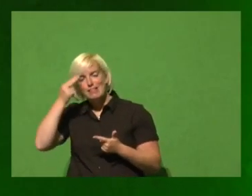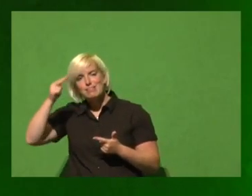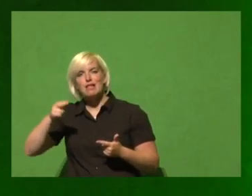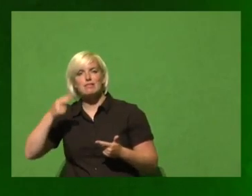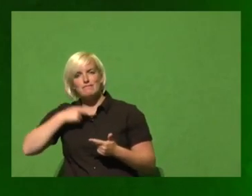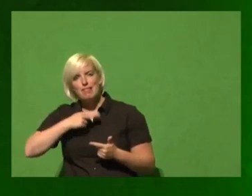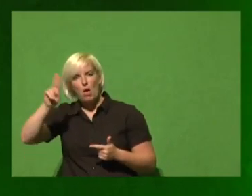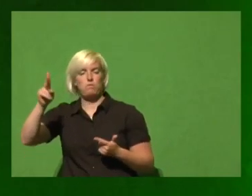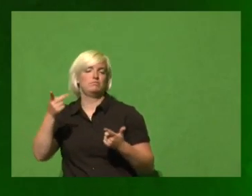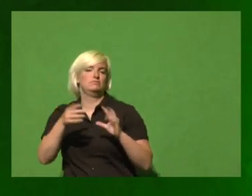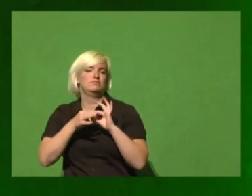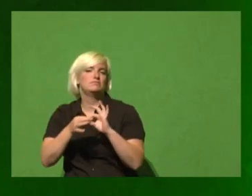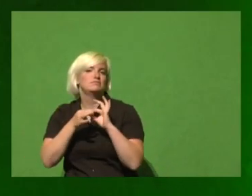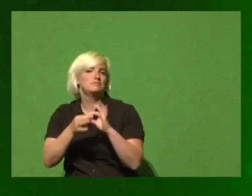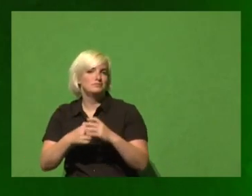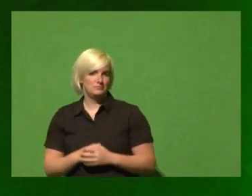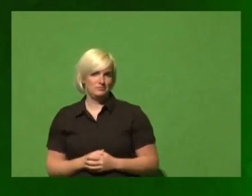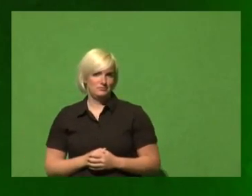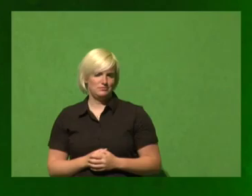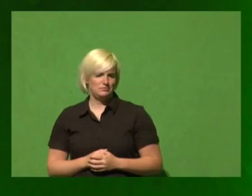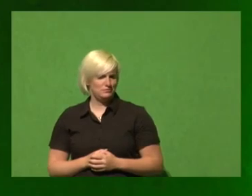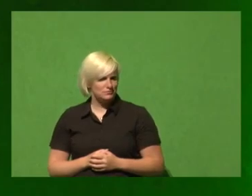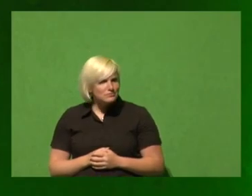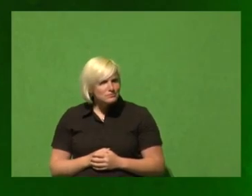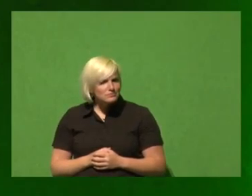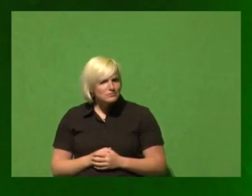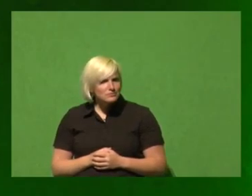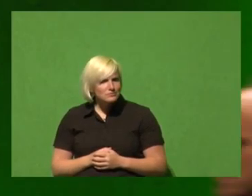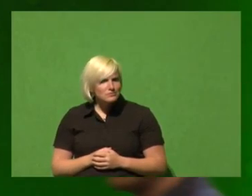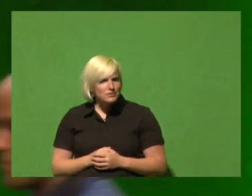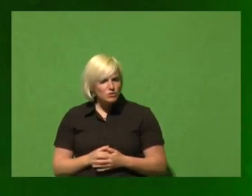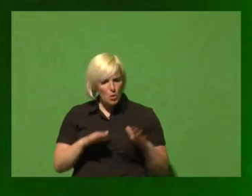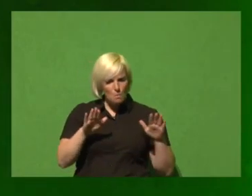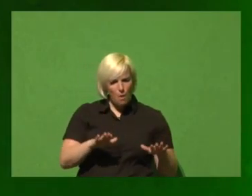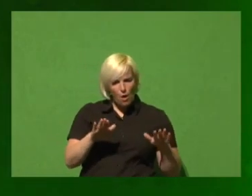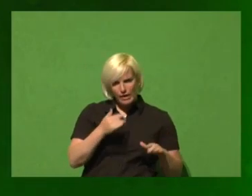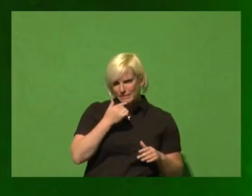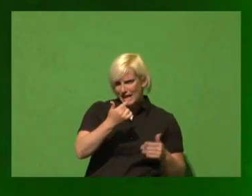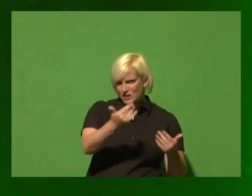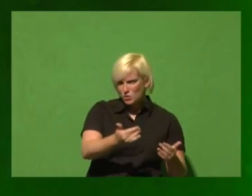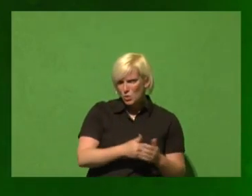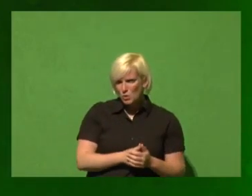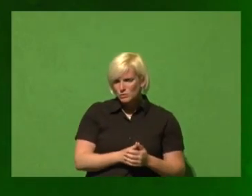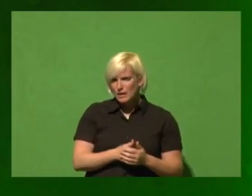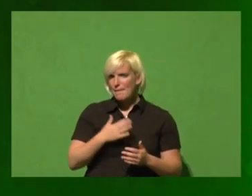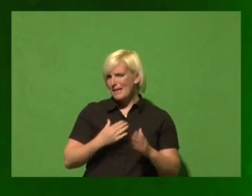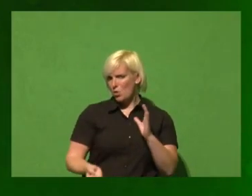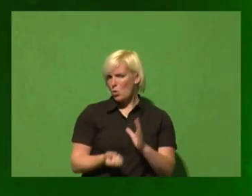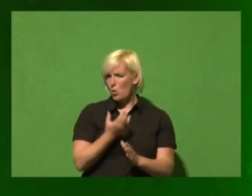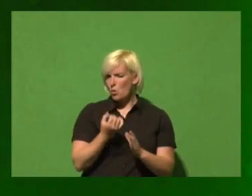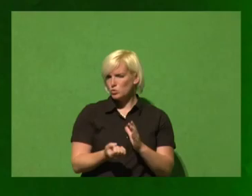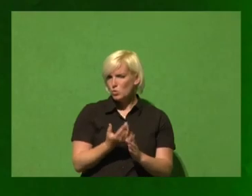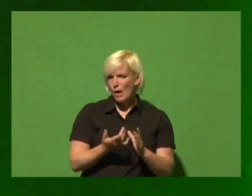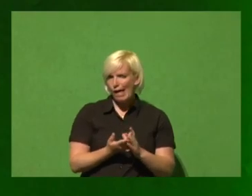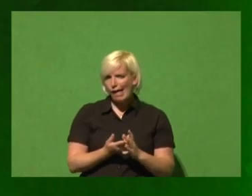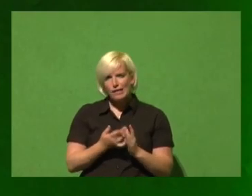Landes. Liebe Leute, wenn das ein Muslim sagen würde und sagen, meine kulturellen und